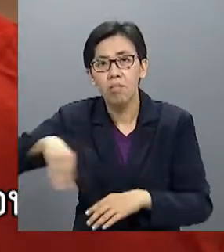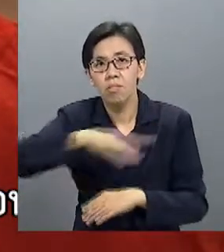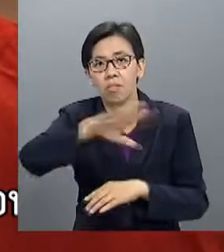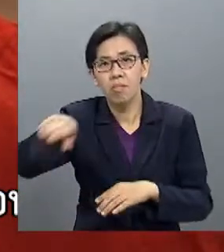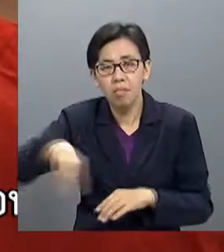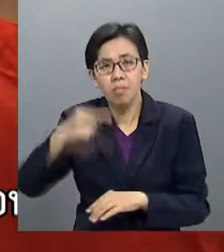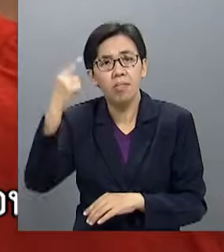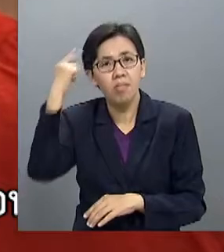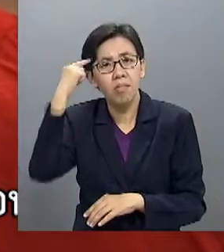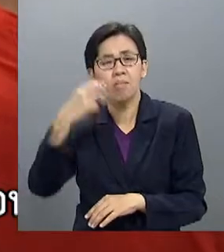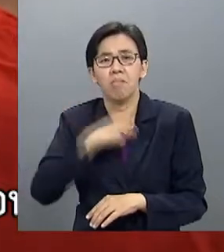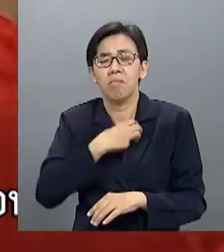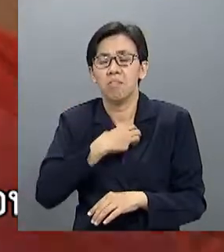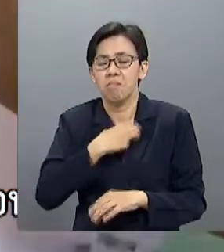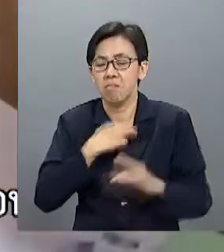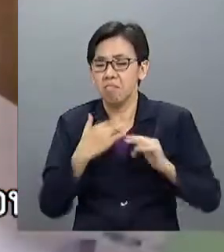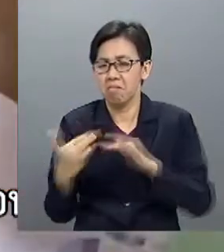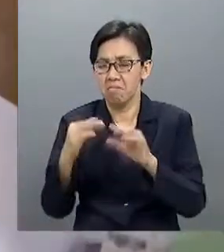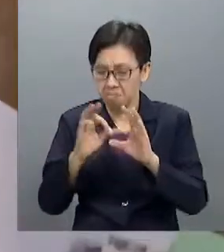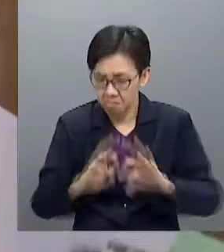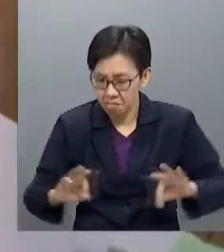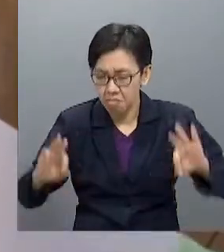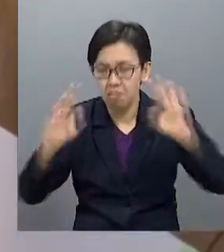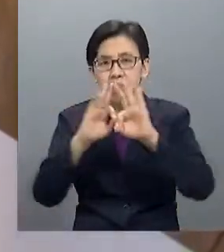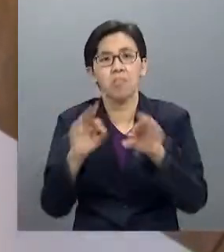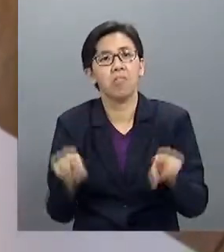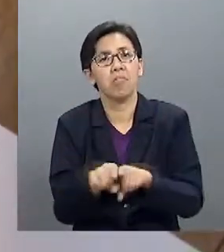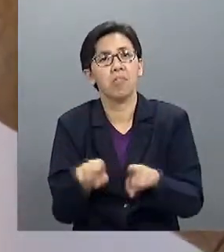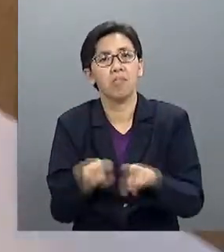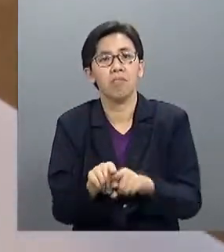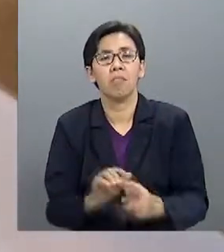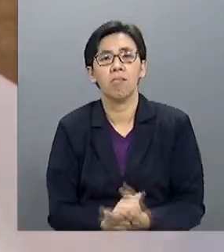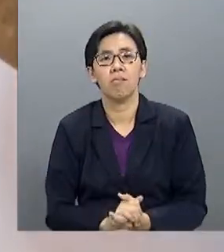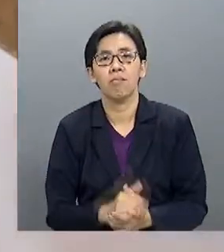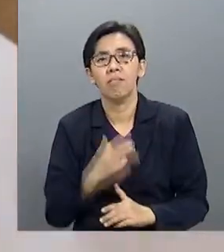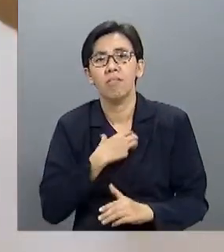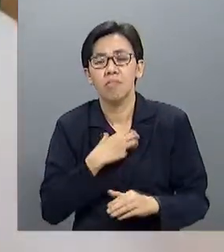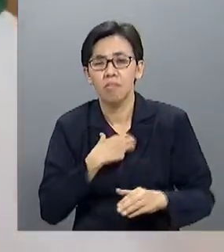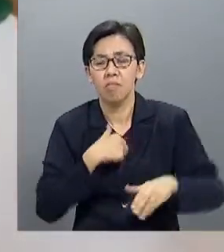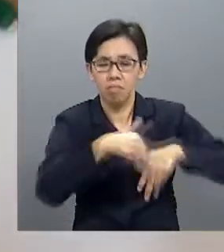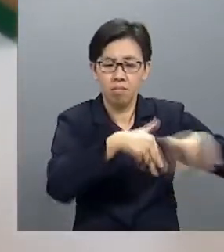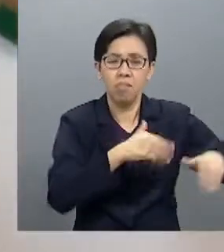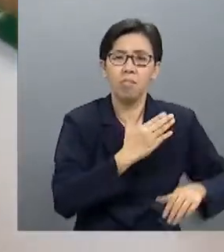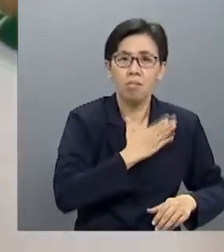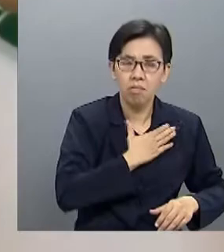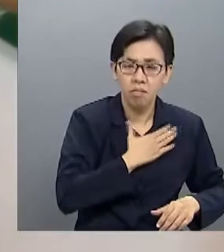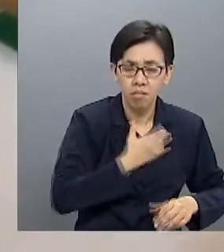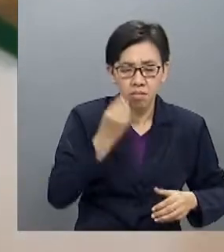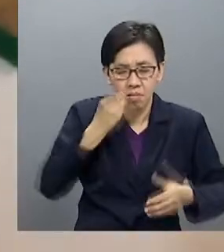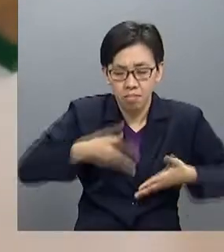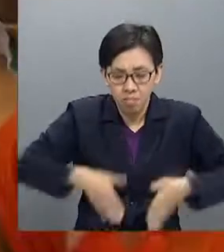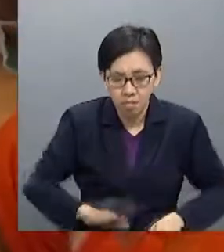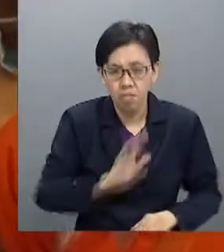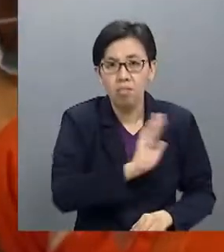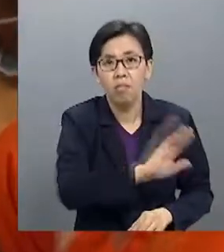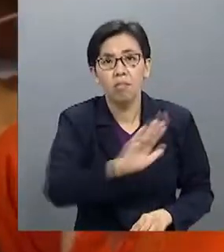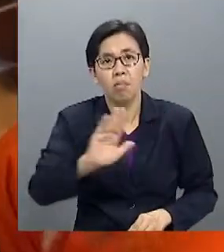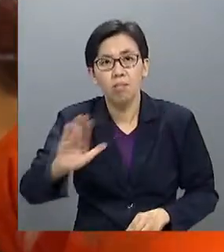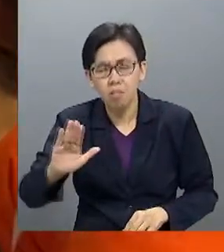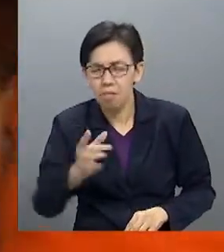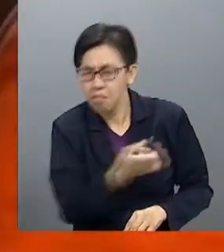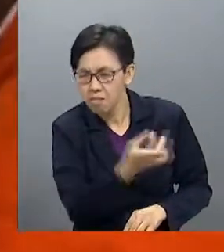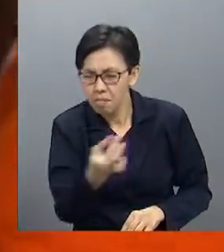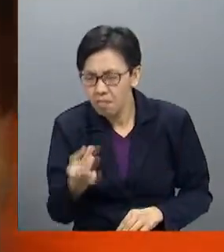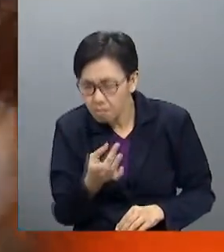สำคัญเหมือนกันฟังเฮาส์เหรียญเก่ามาร์ค